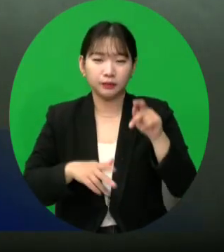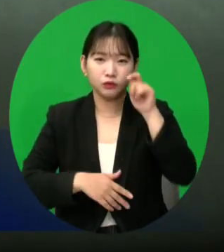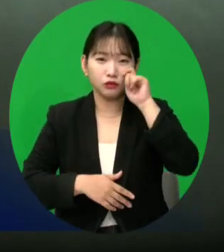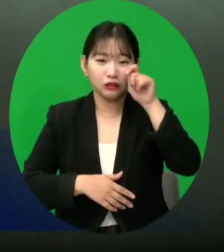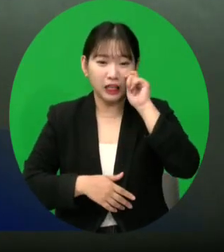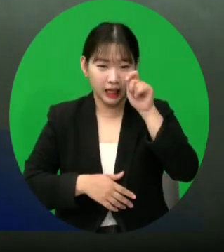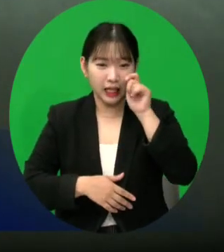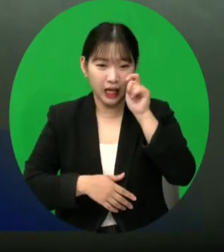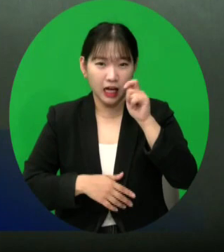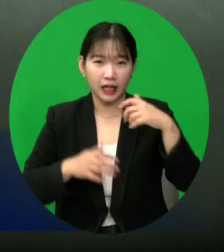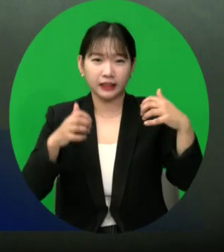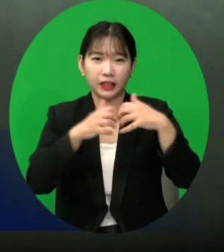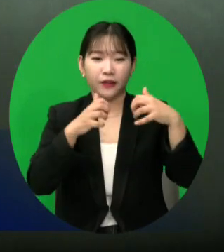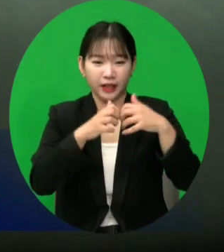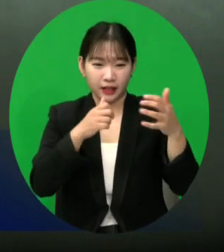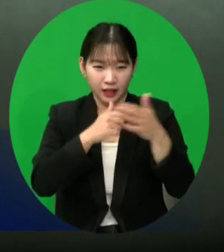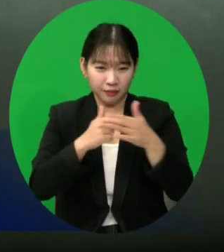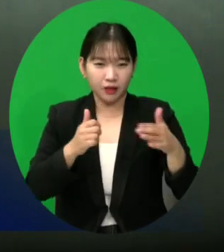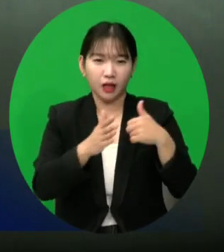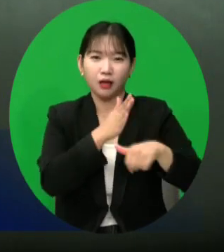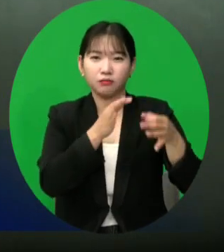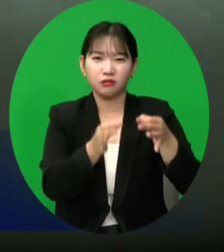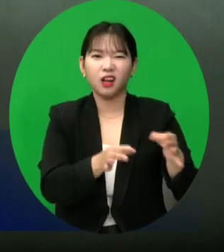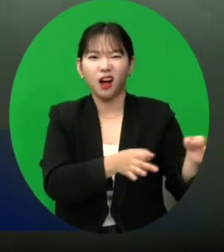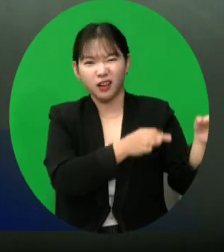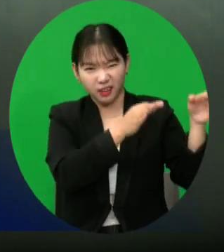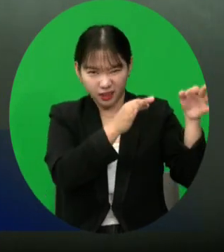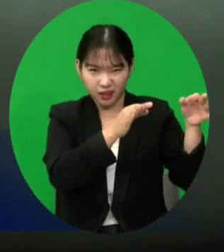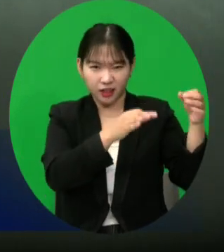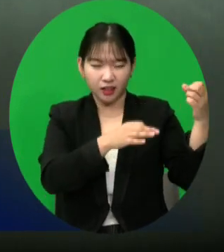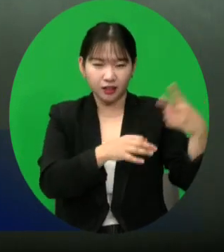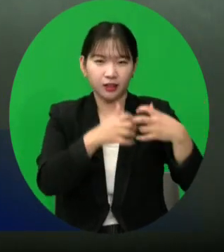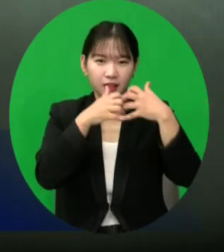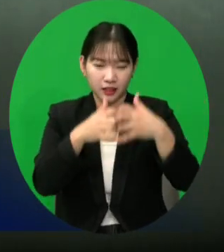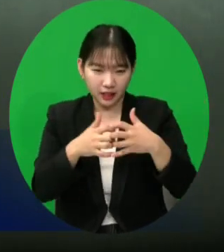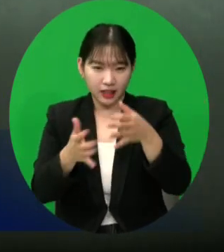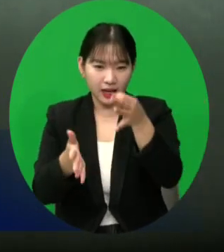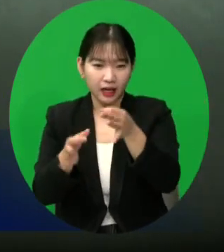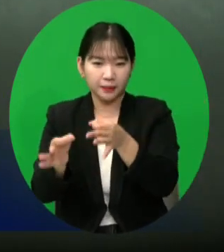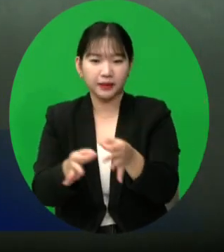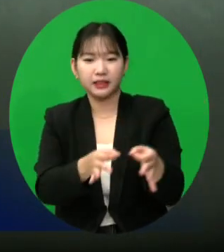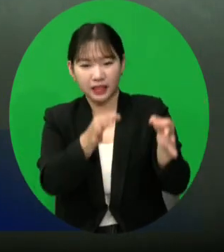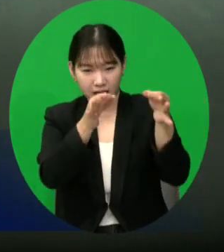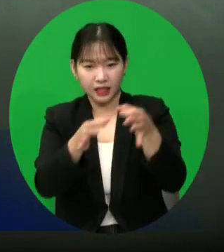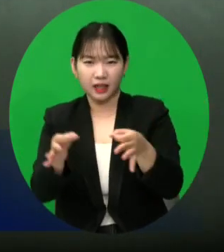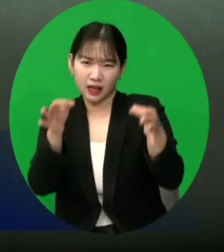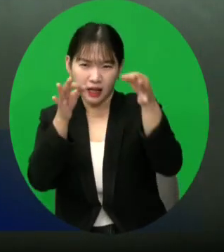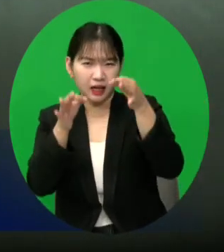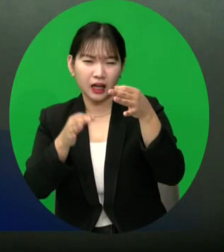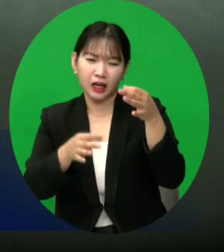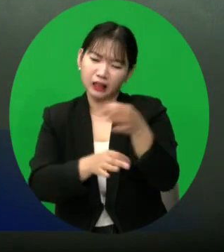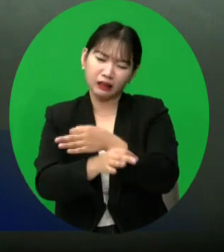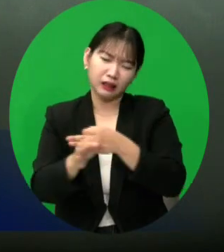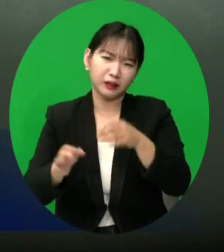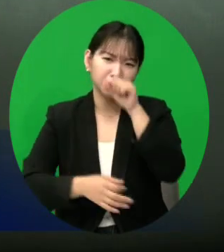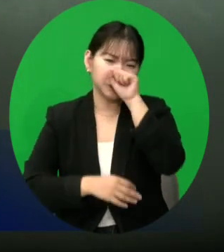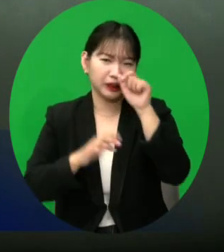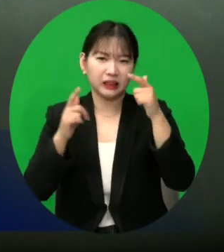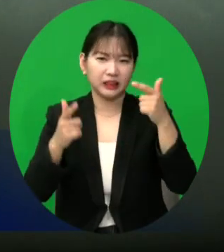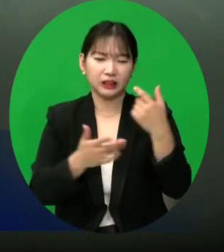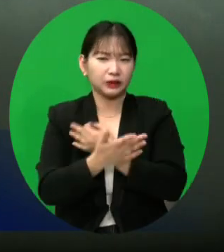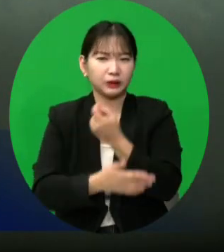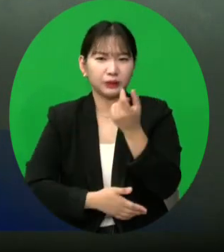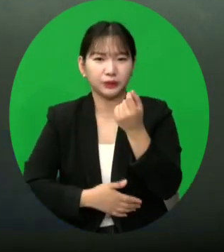요 체계 우크라이나 전쟁이나 그런 것 때문에 물가가 인상되어서 자재값 인상되어서 경제성이